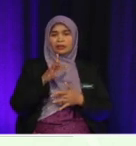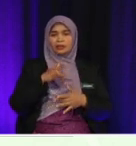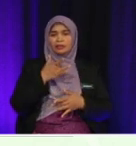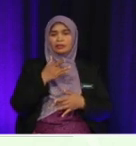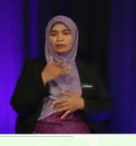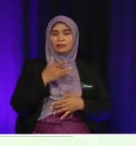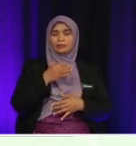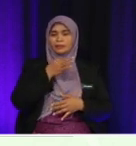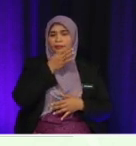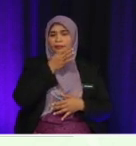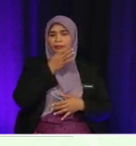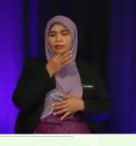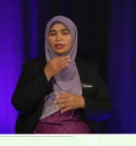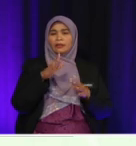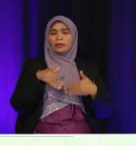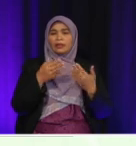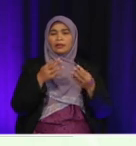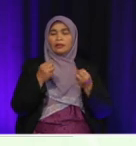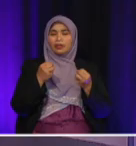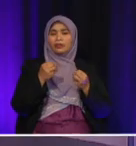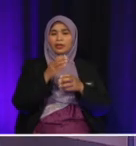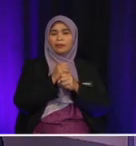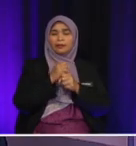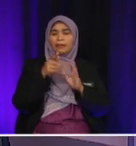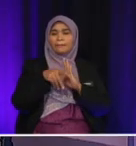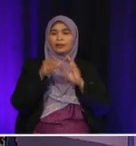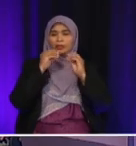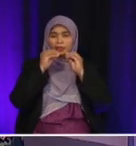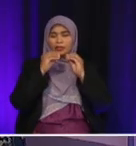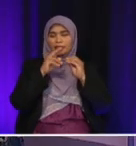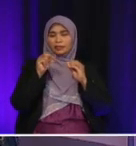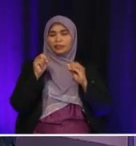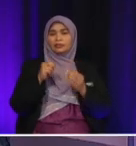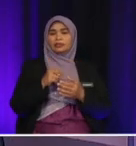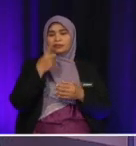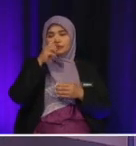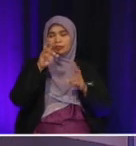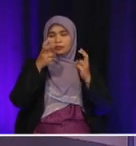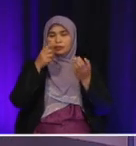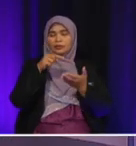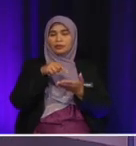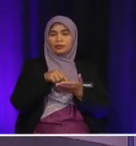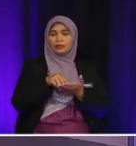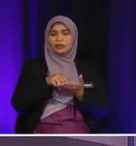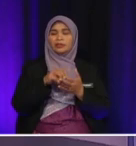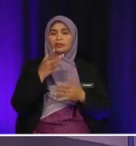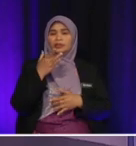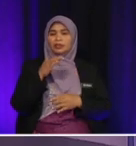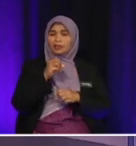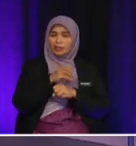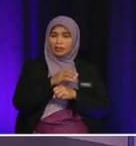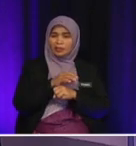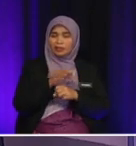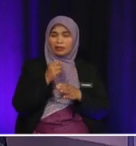keliru Bagaimana nak mendapat pengajaran untuk tajuk sunatullah ini ya untuk tajuk sunatullah ini nasihat ataupun